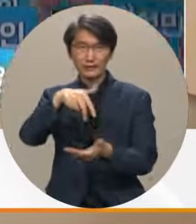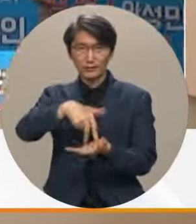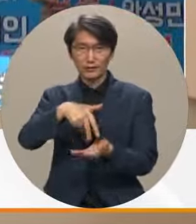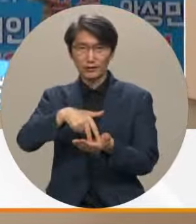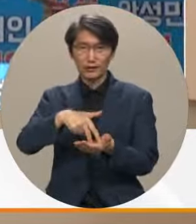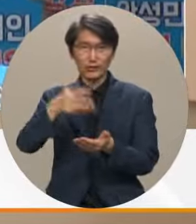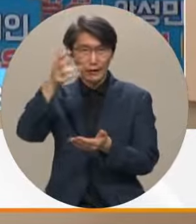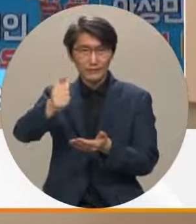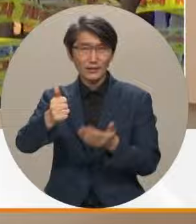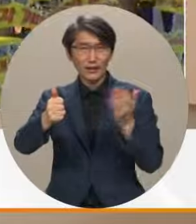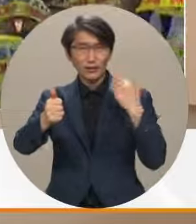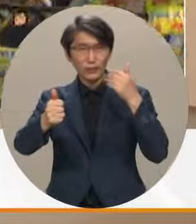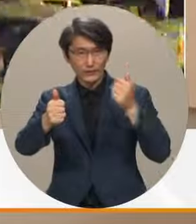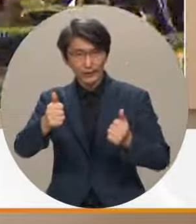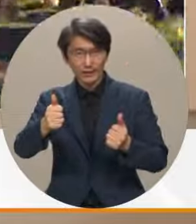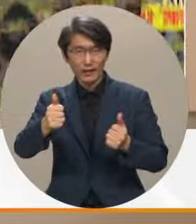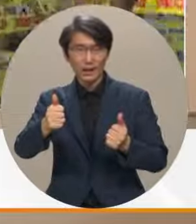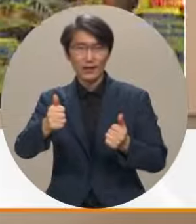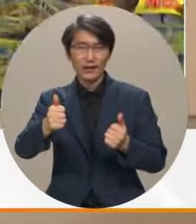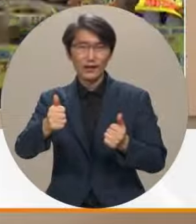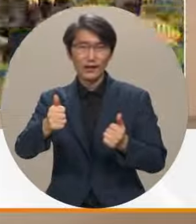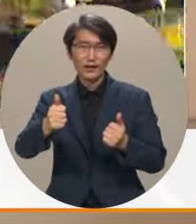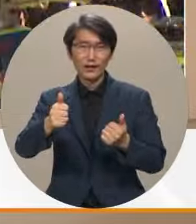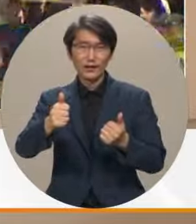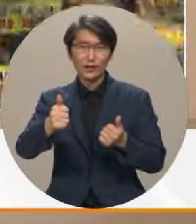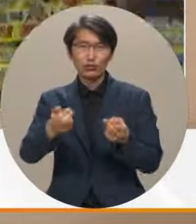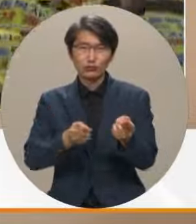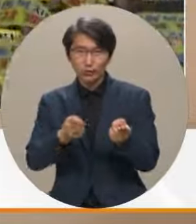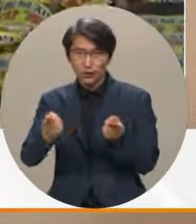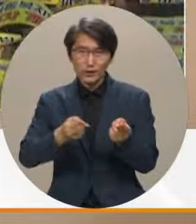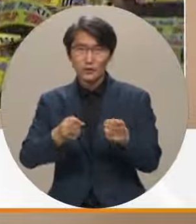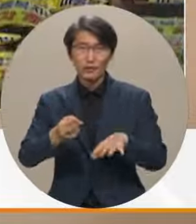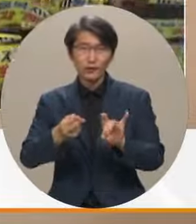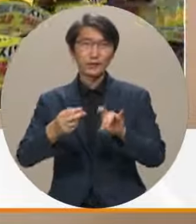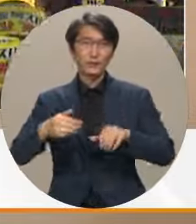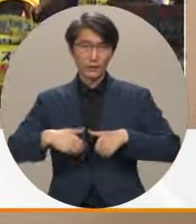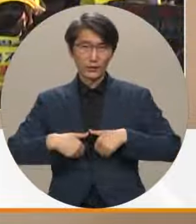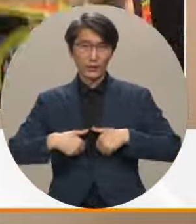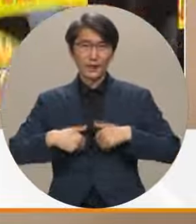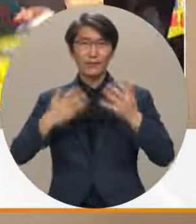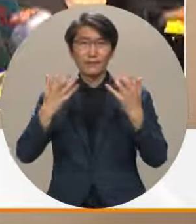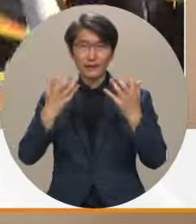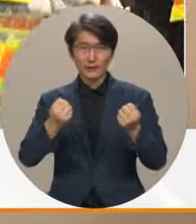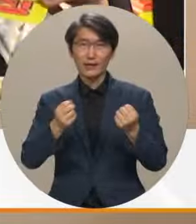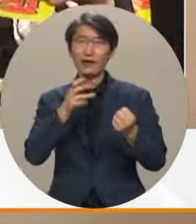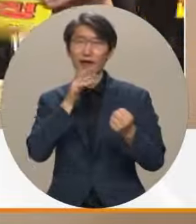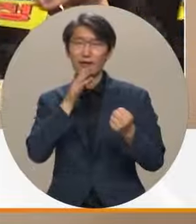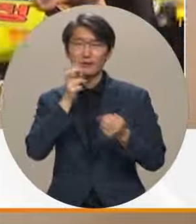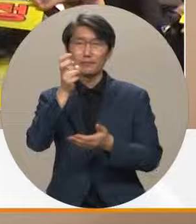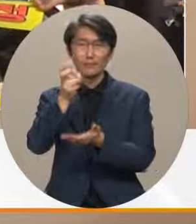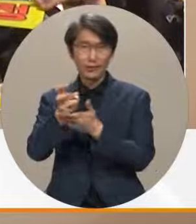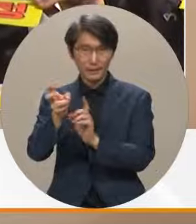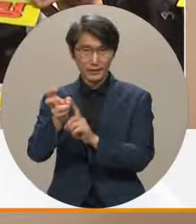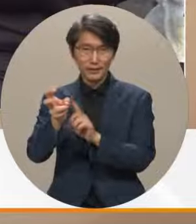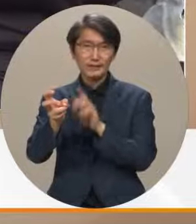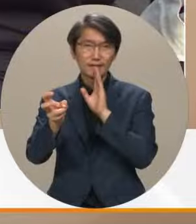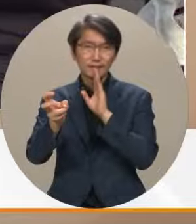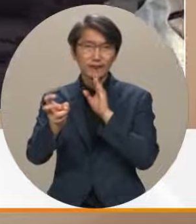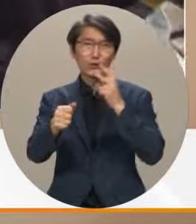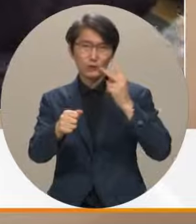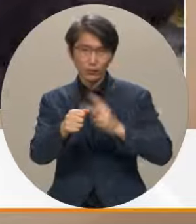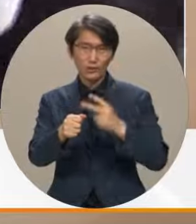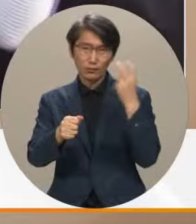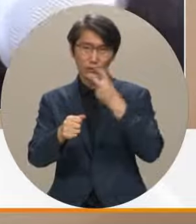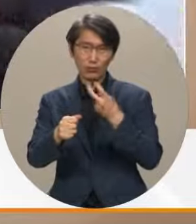교육감이나 학교장님들의 그 중재가 먼저 이루어져야 많이 이 법률이 실제로 우리를